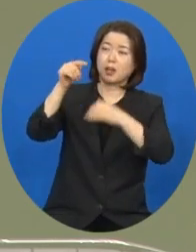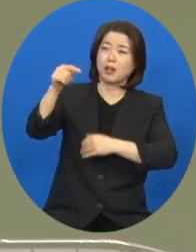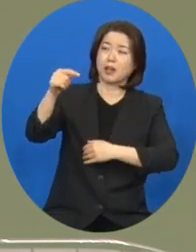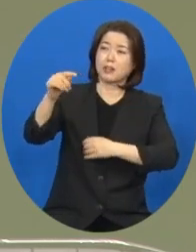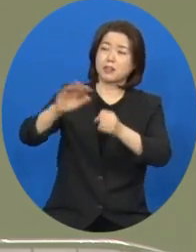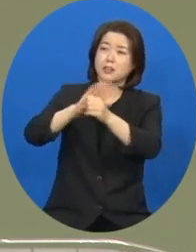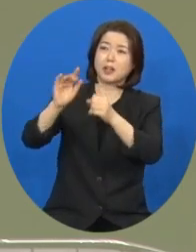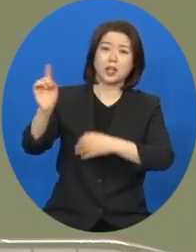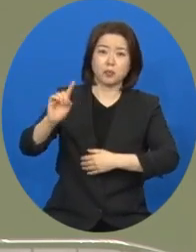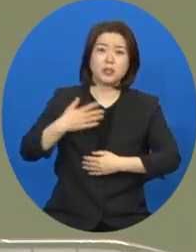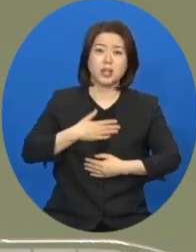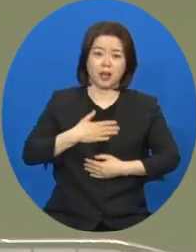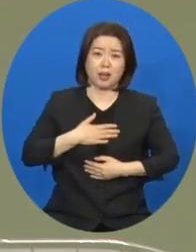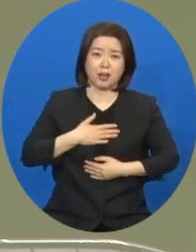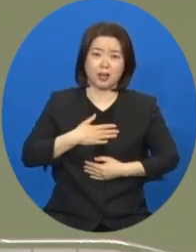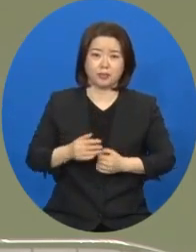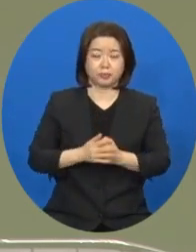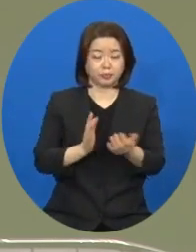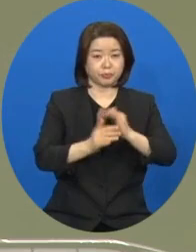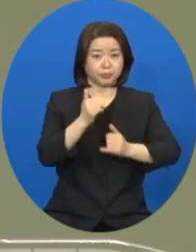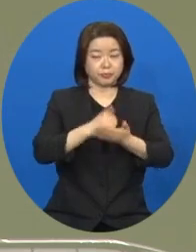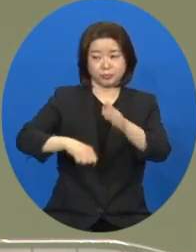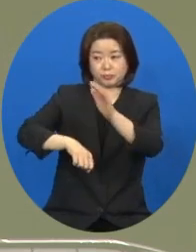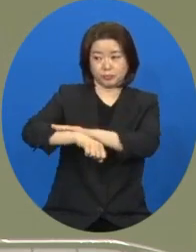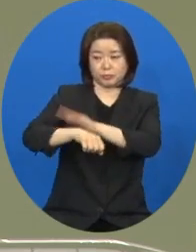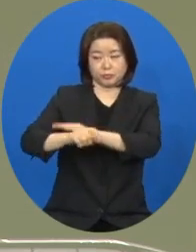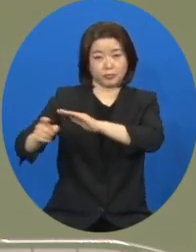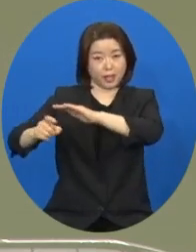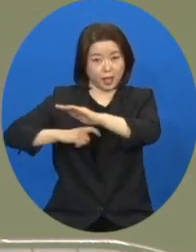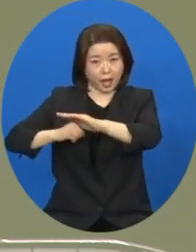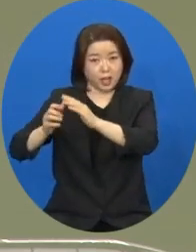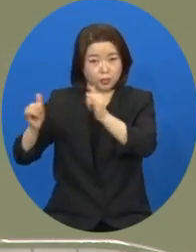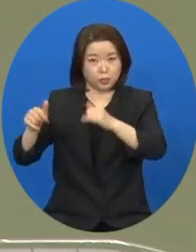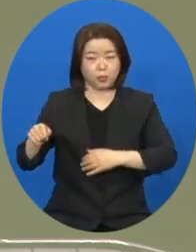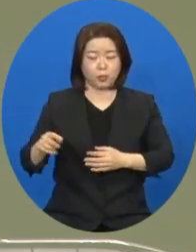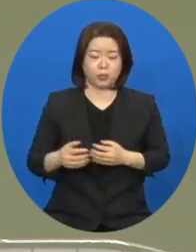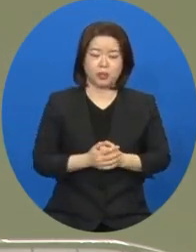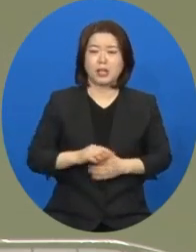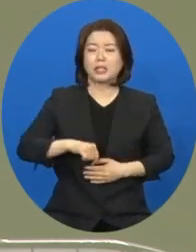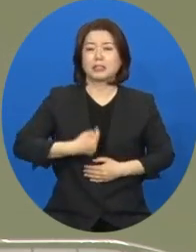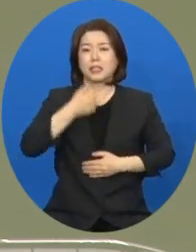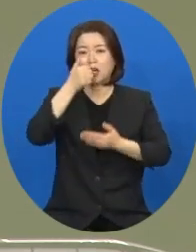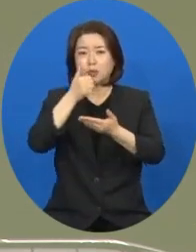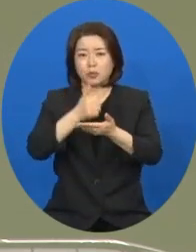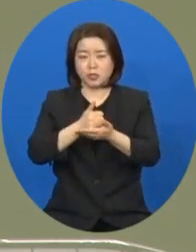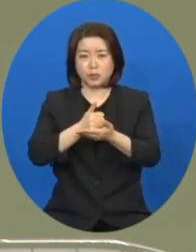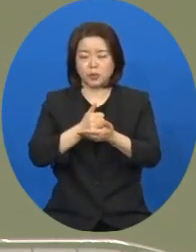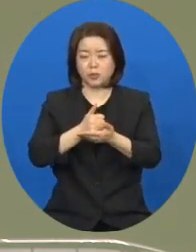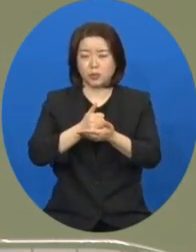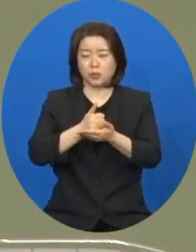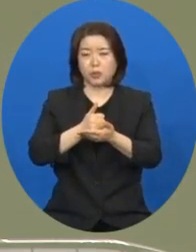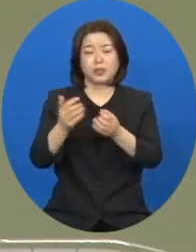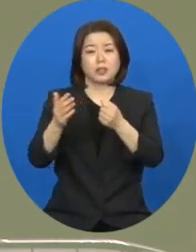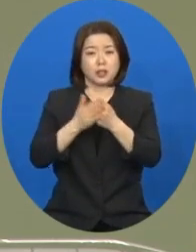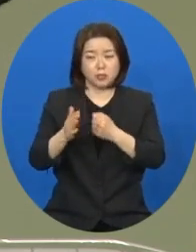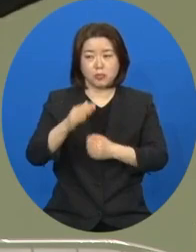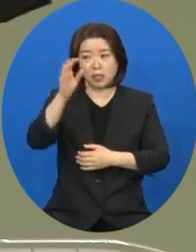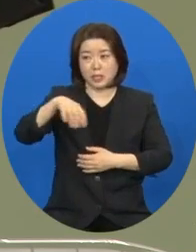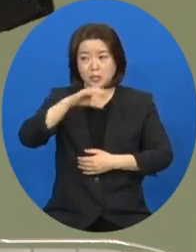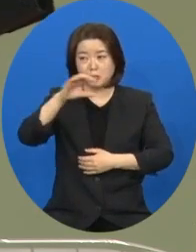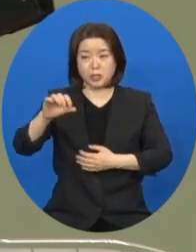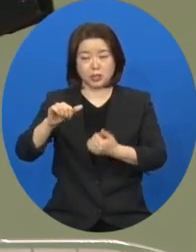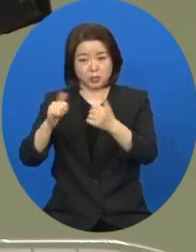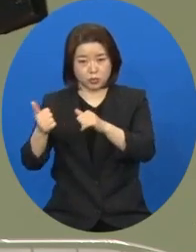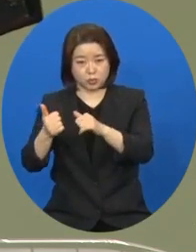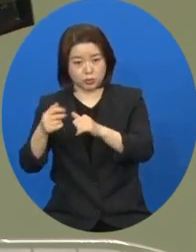돼요. 예수님의 오른편의 강도, 그는 자기 죄로 죽을 십자가에서 예수님을